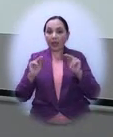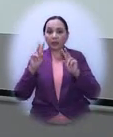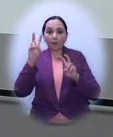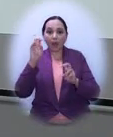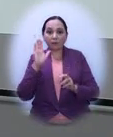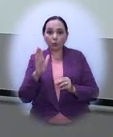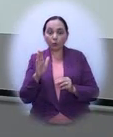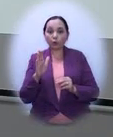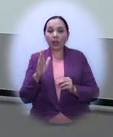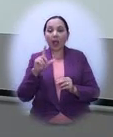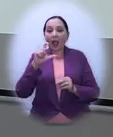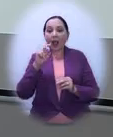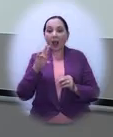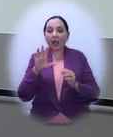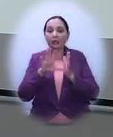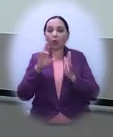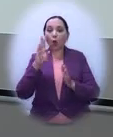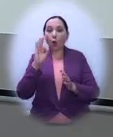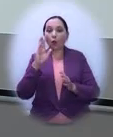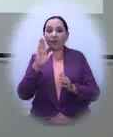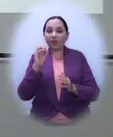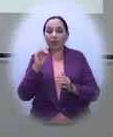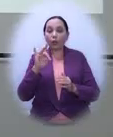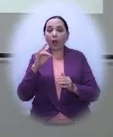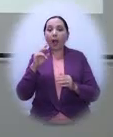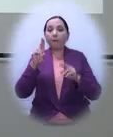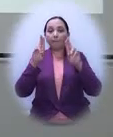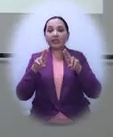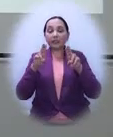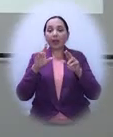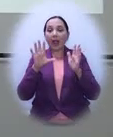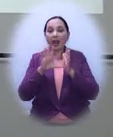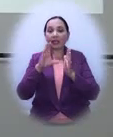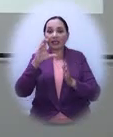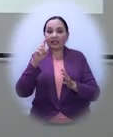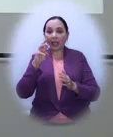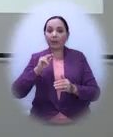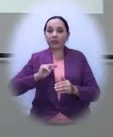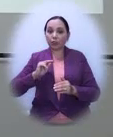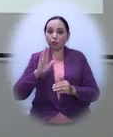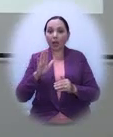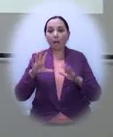mavzui bo'yicha elektr konvektorlarning prinsipial elektr sxemasini